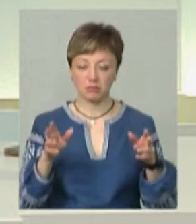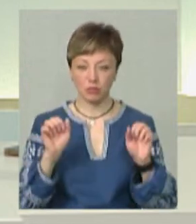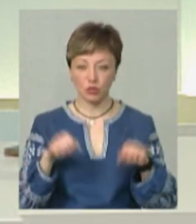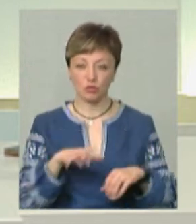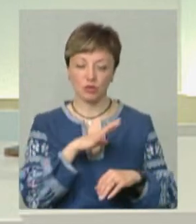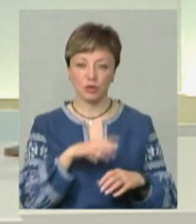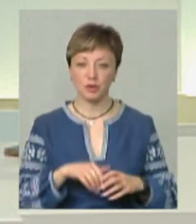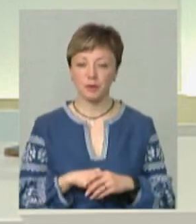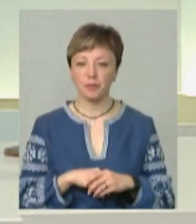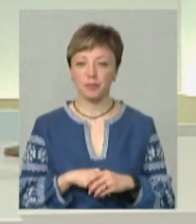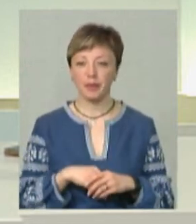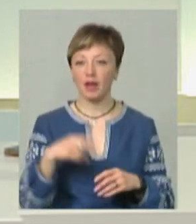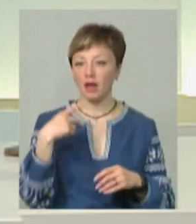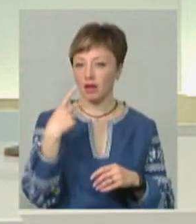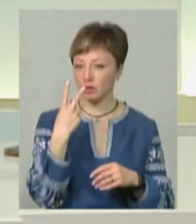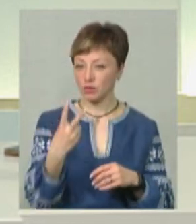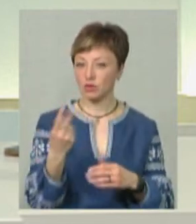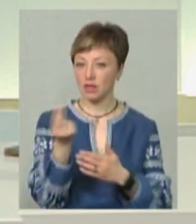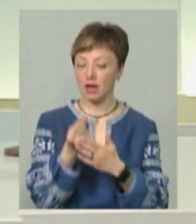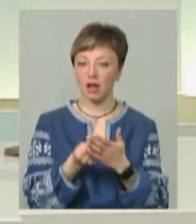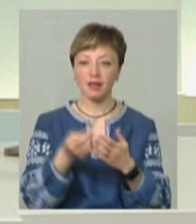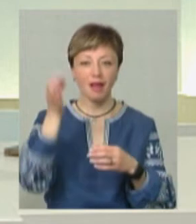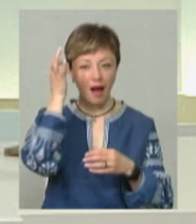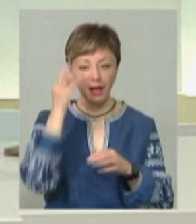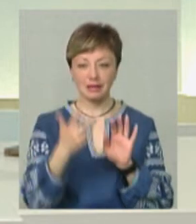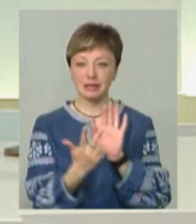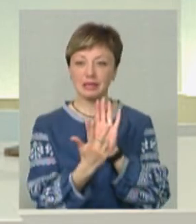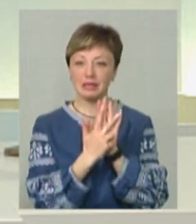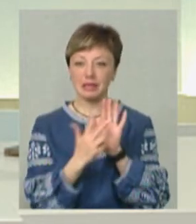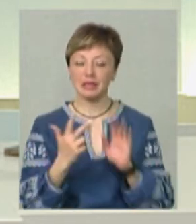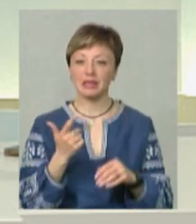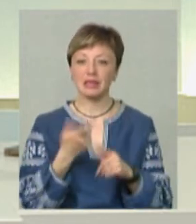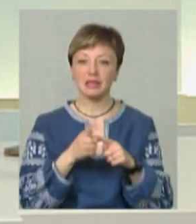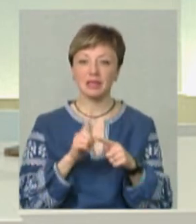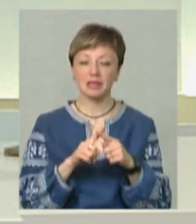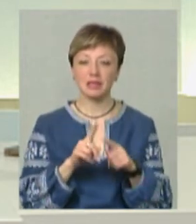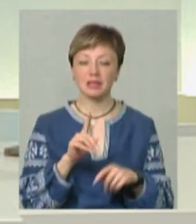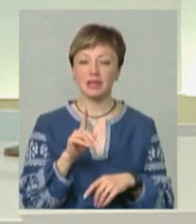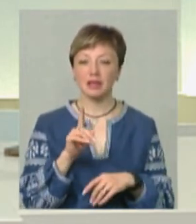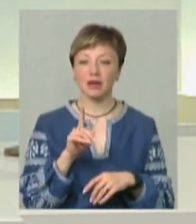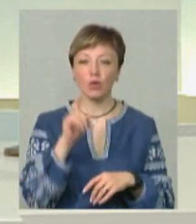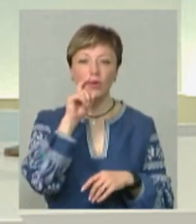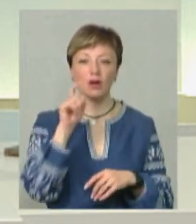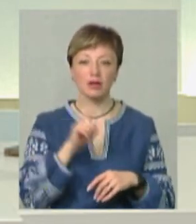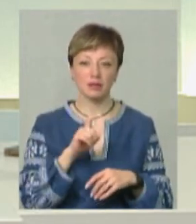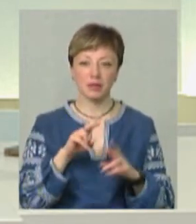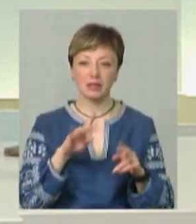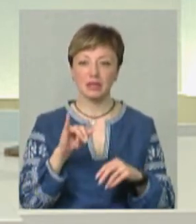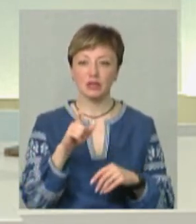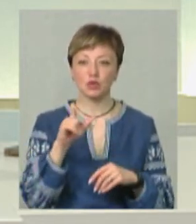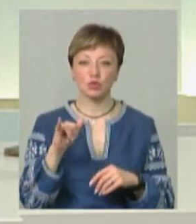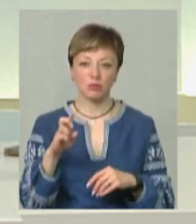Ось зовні він нагадує цей знак тризубі, так і дослідники стоюють, що звідси пішов тризуб